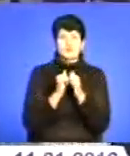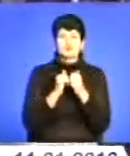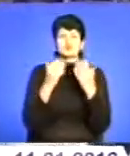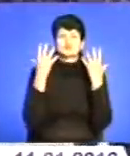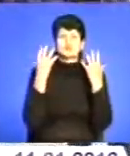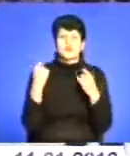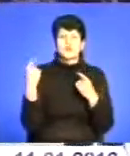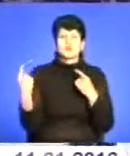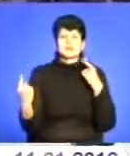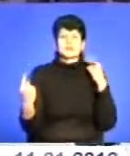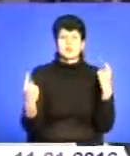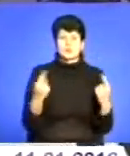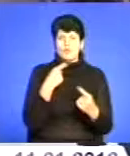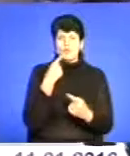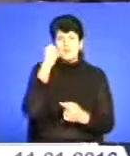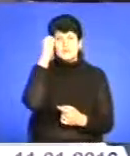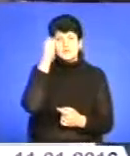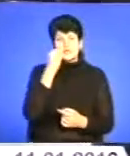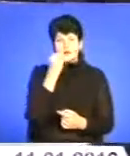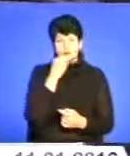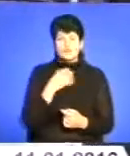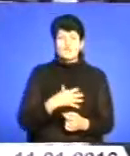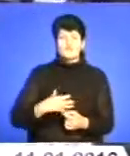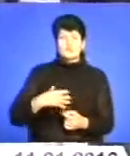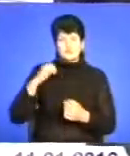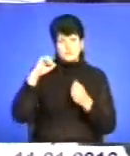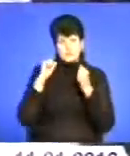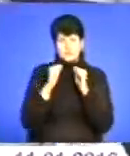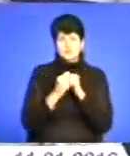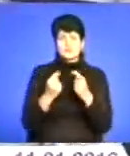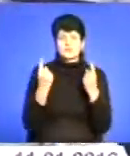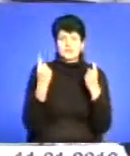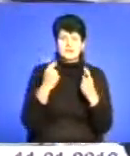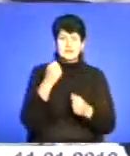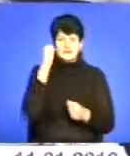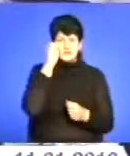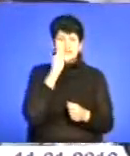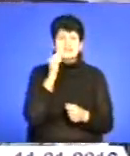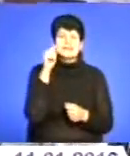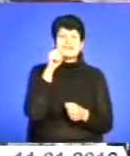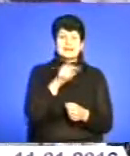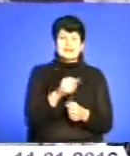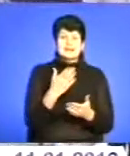одному говоримо «дякую», тому важливо пам'ятати, що справжня вдячність – це лише та, що йде від чистого серця.